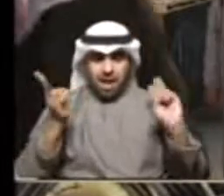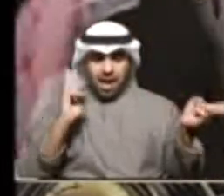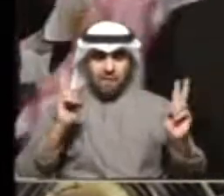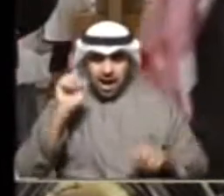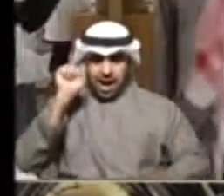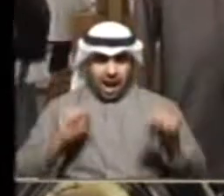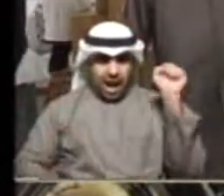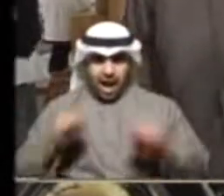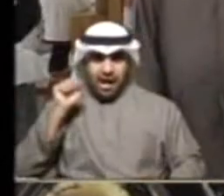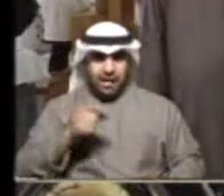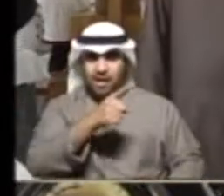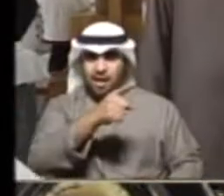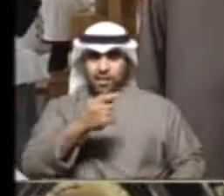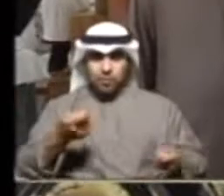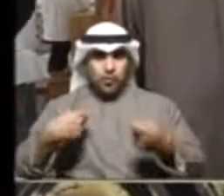الوطنية، وهذا السوق